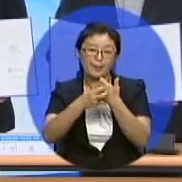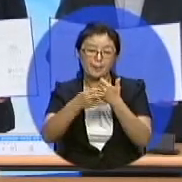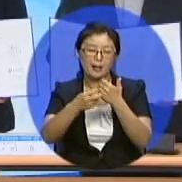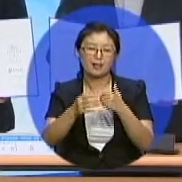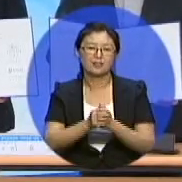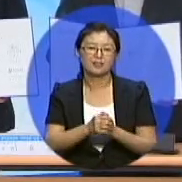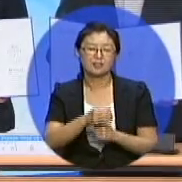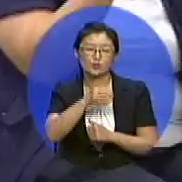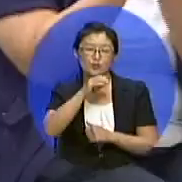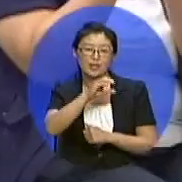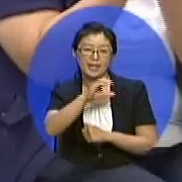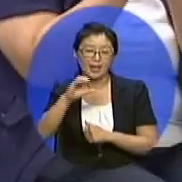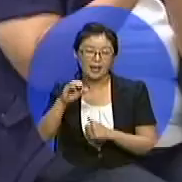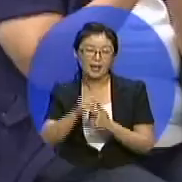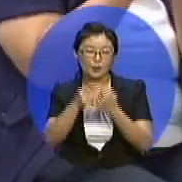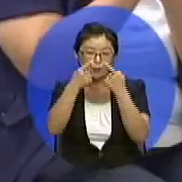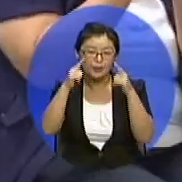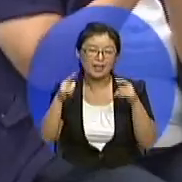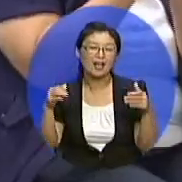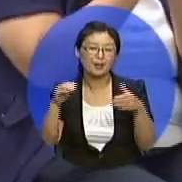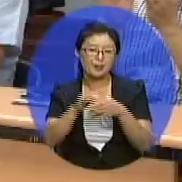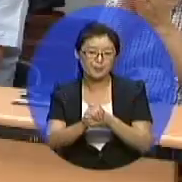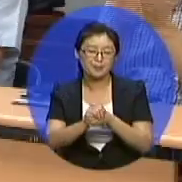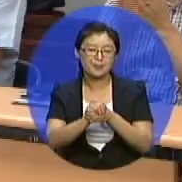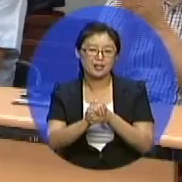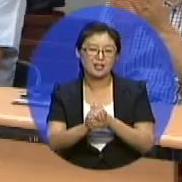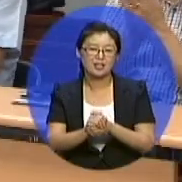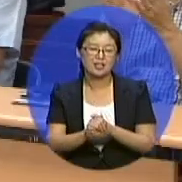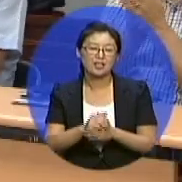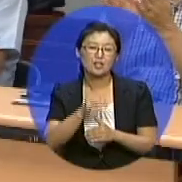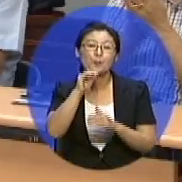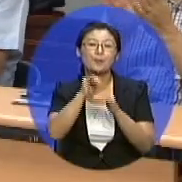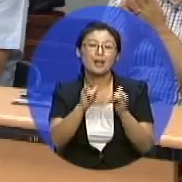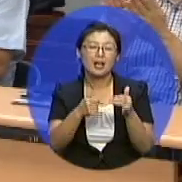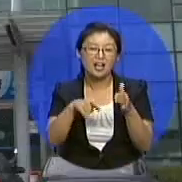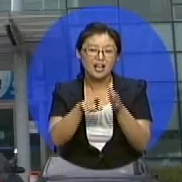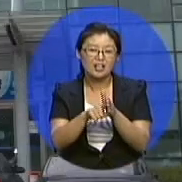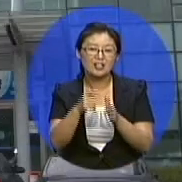수원 가톨릭대학교가 손을 잡고 서민 전문 치과 병원을 만듭니다.